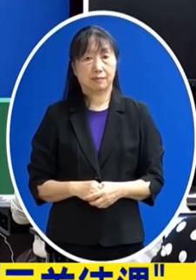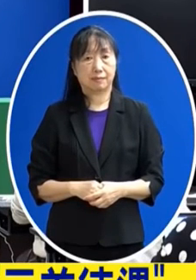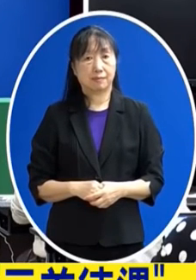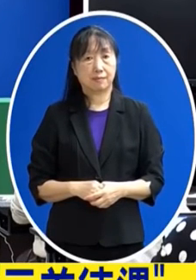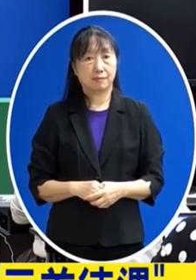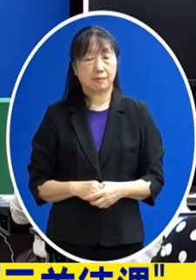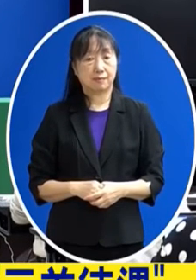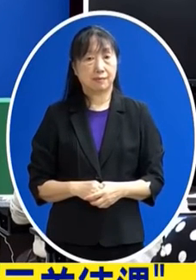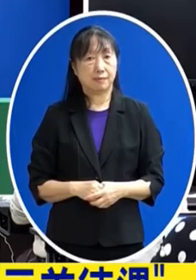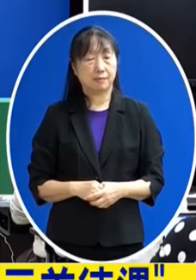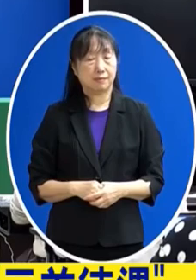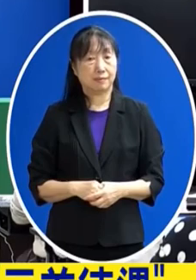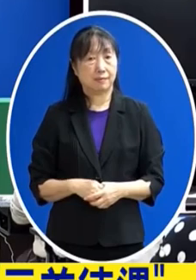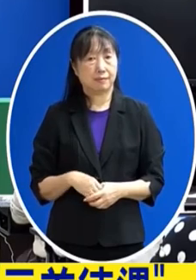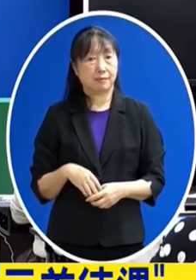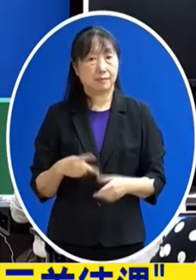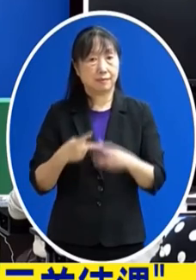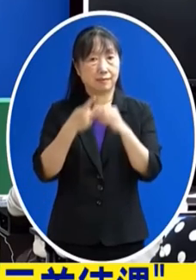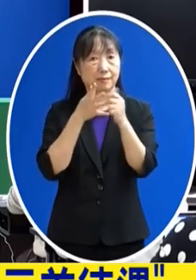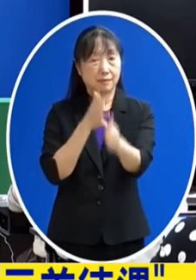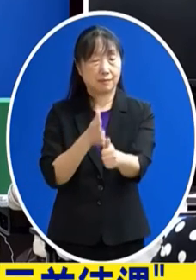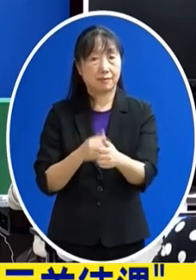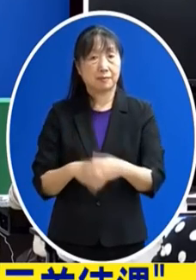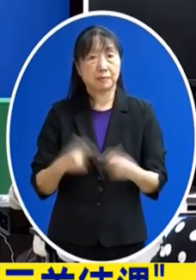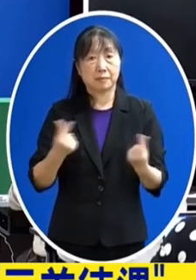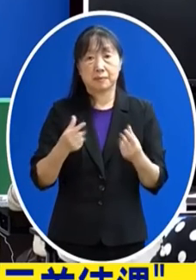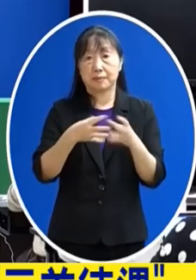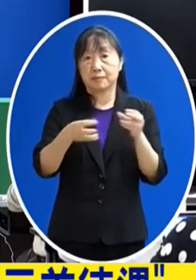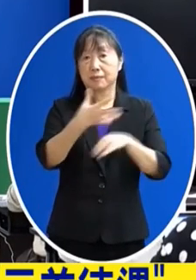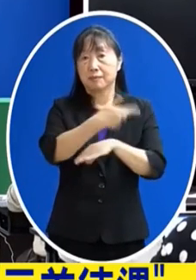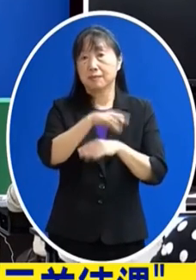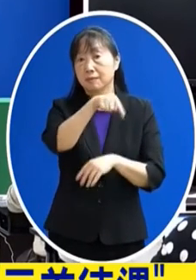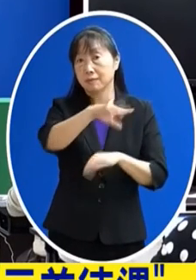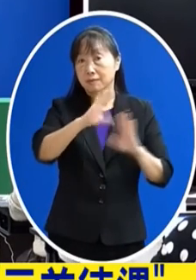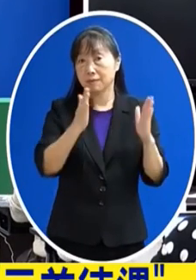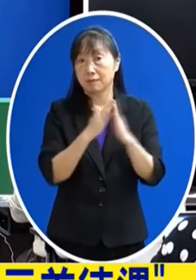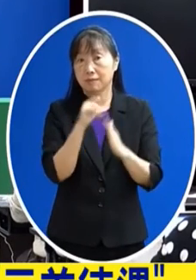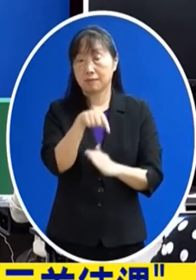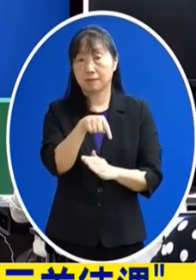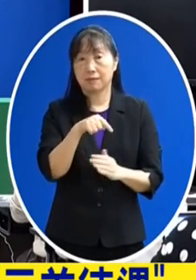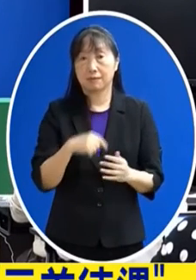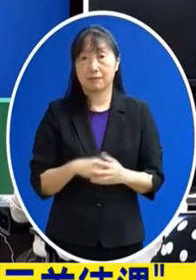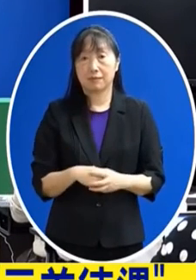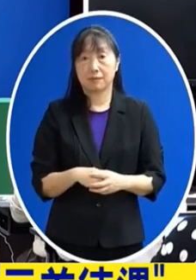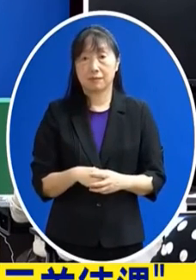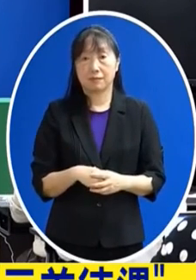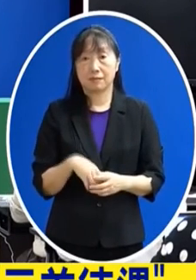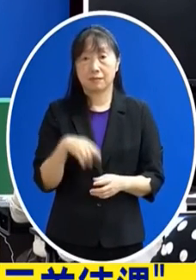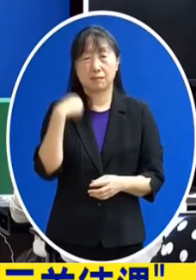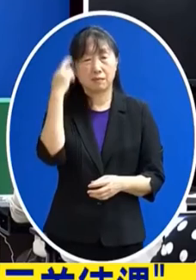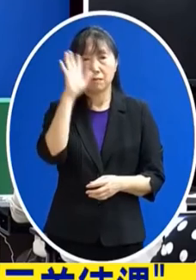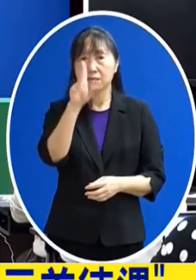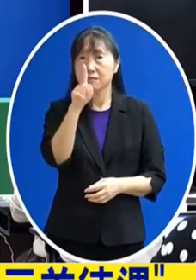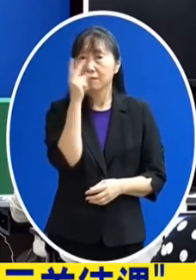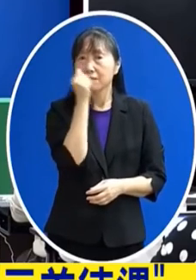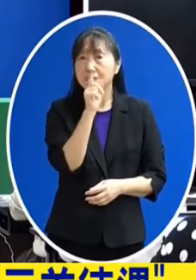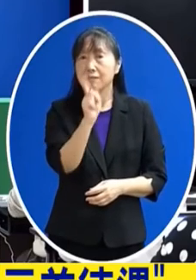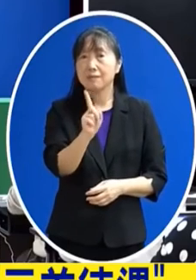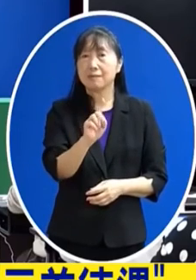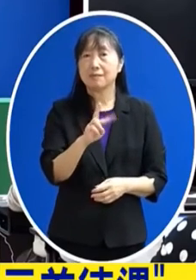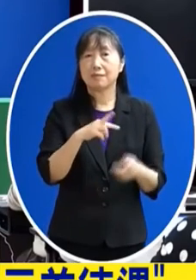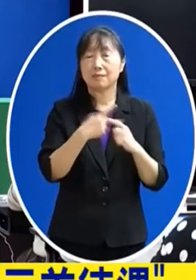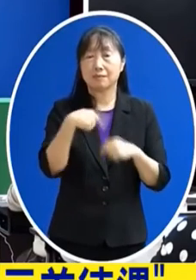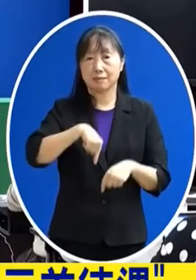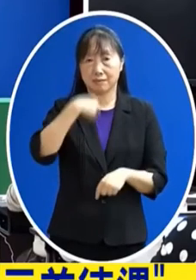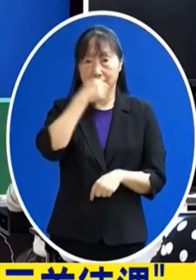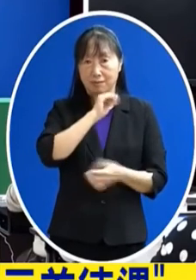部长好，这个经济日报第二次提问哦。像柏流这个国家，它有一个我觉得有一个比较特殊的地方，因为它跟台